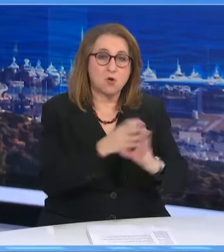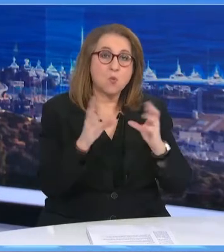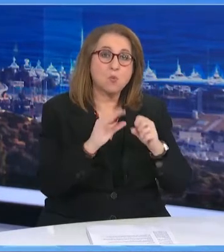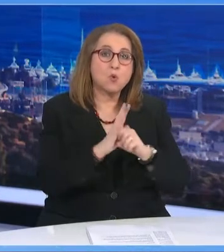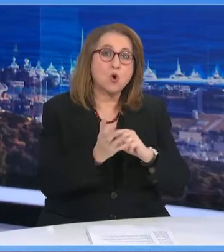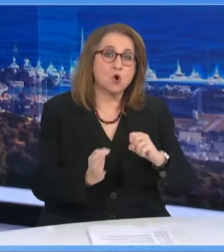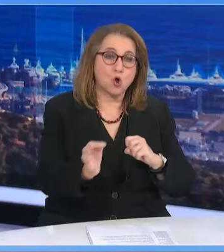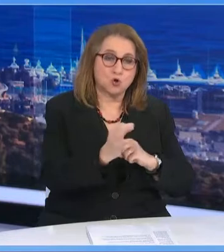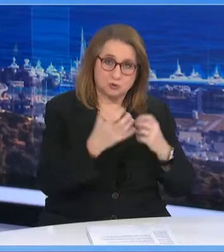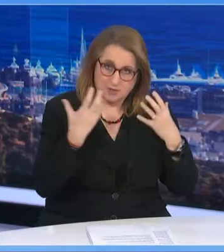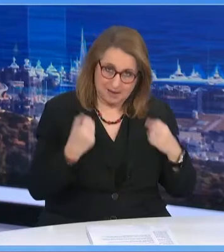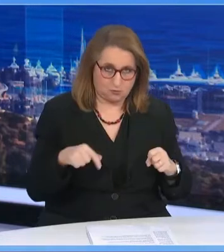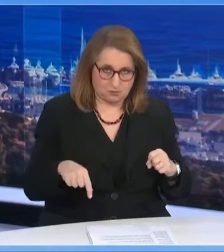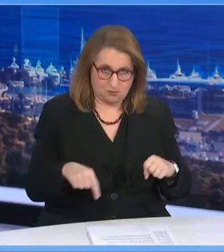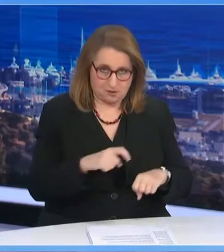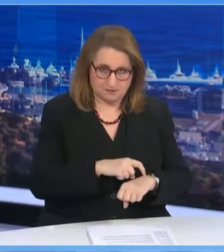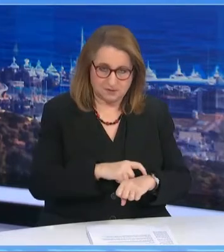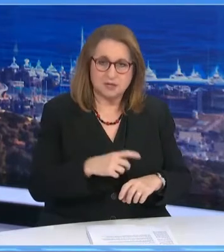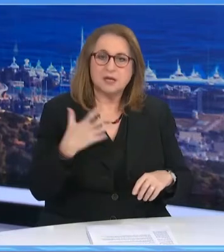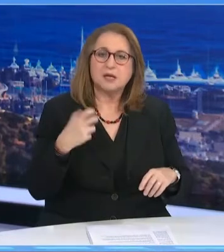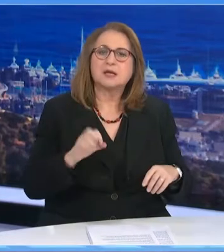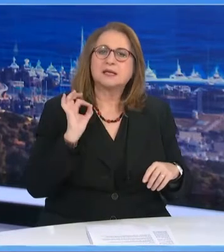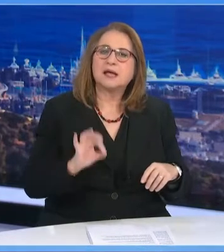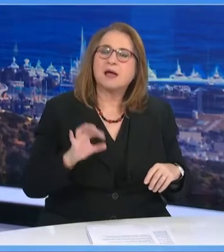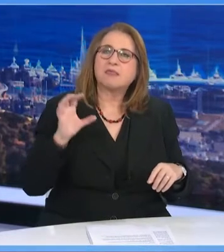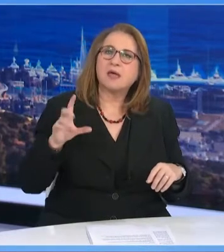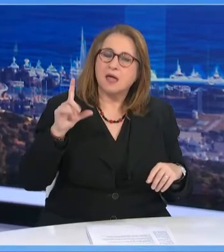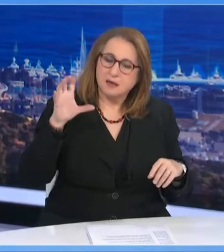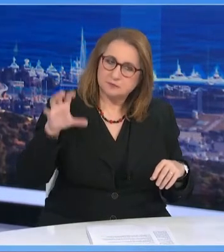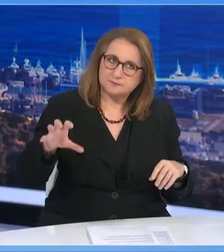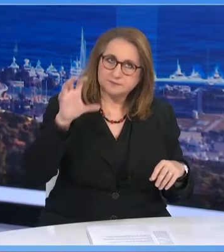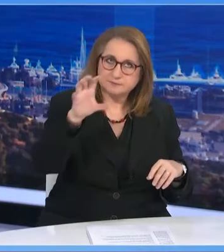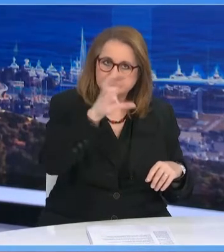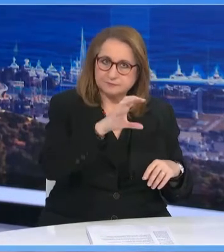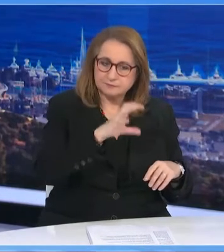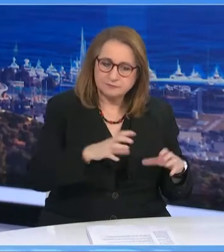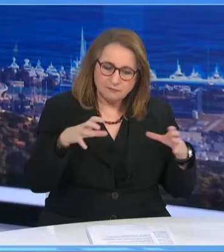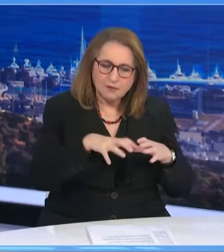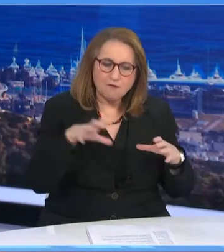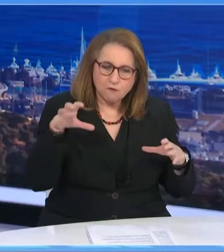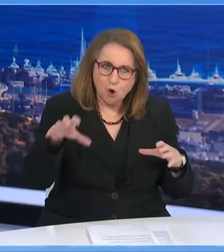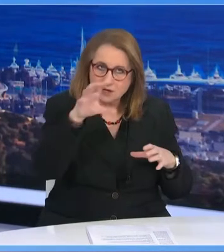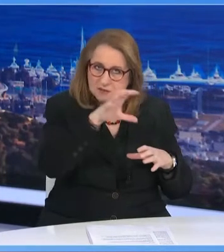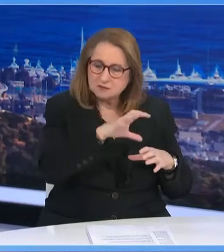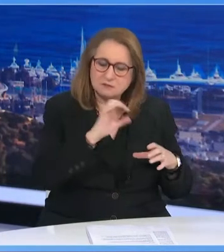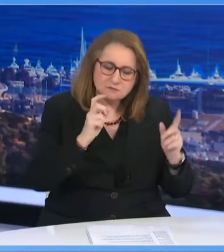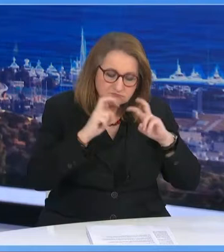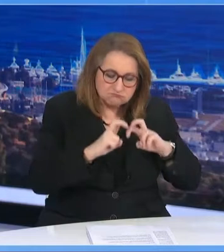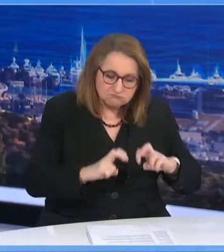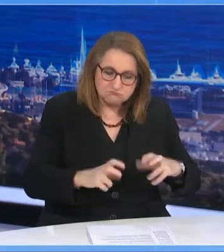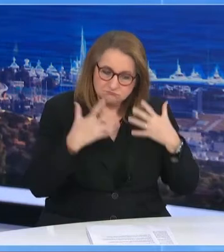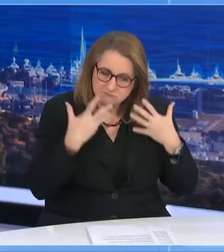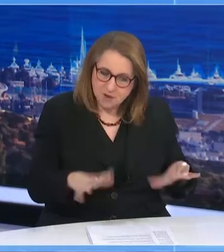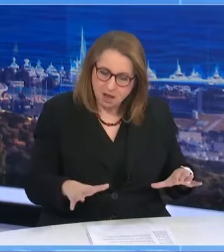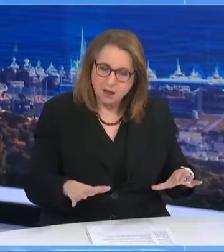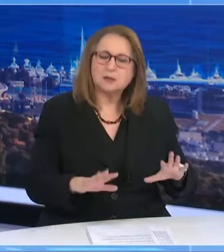έχουν εγκριθεί τουλάχιστον από ένα εθνικό φορέα αξιολόγησης, ενώ άλλα 200 είναι υπό